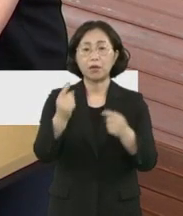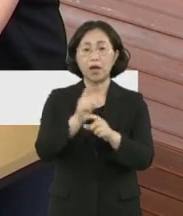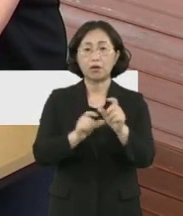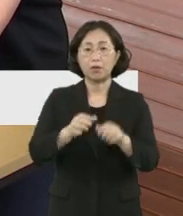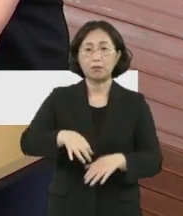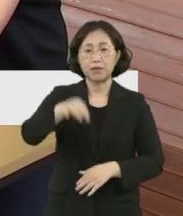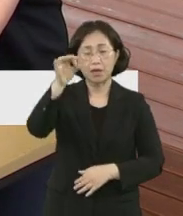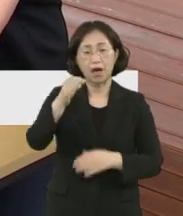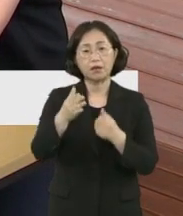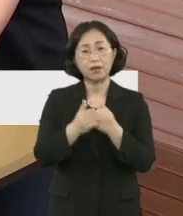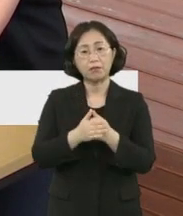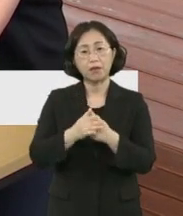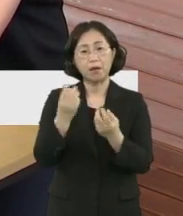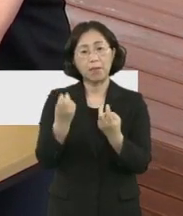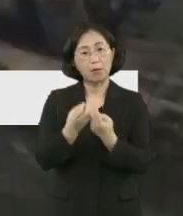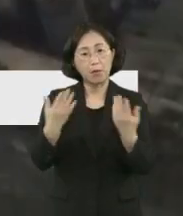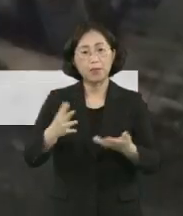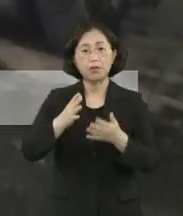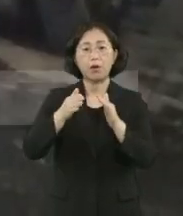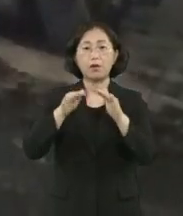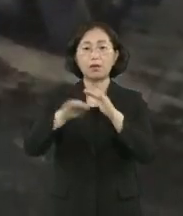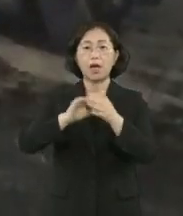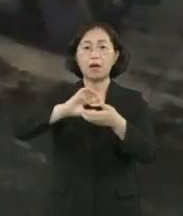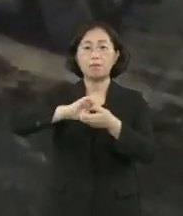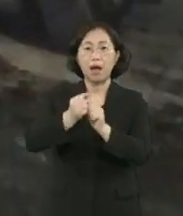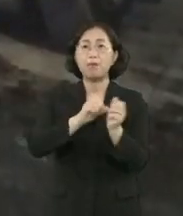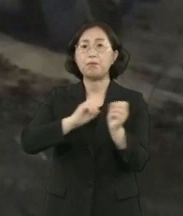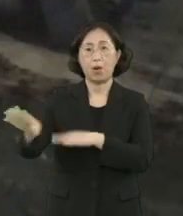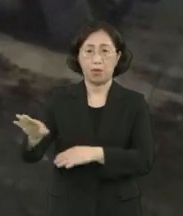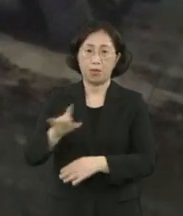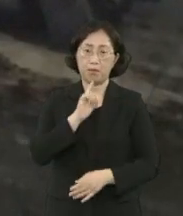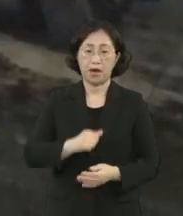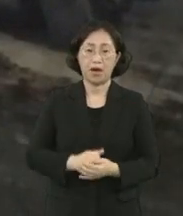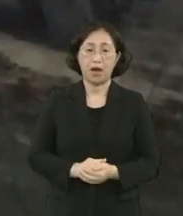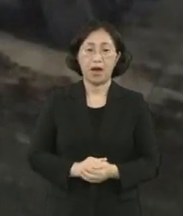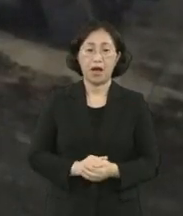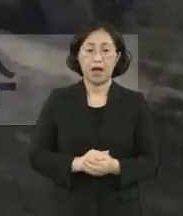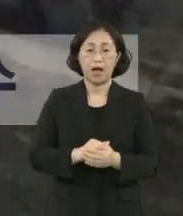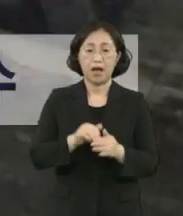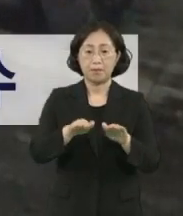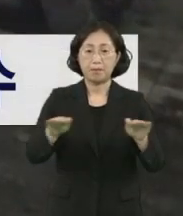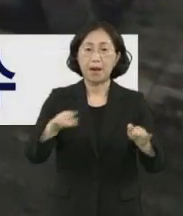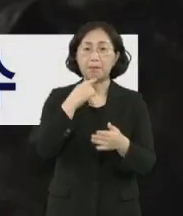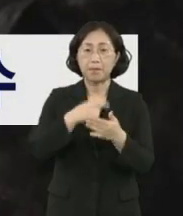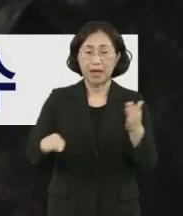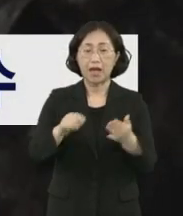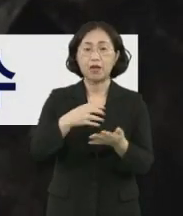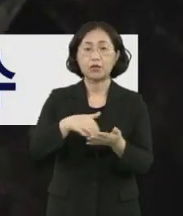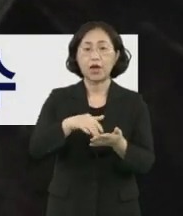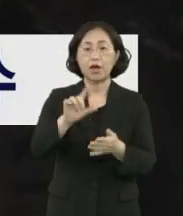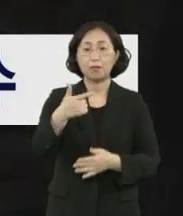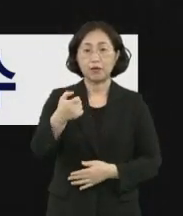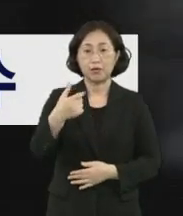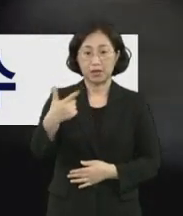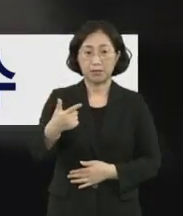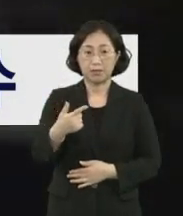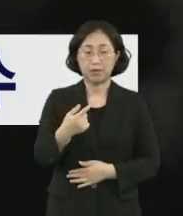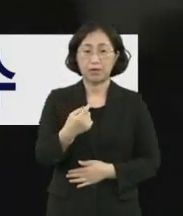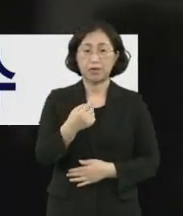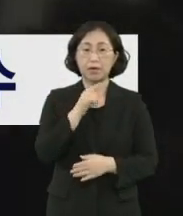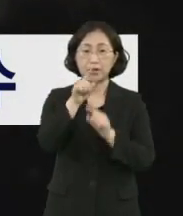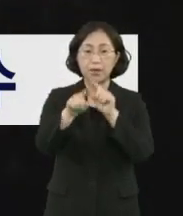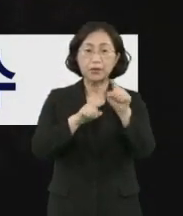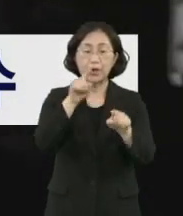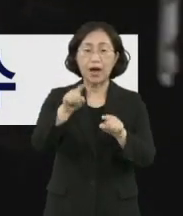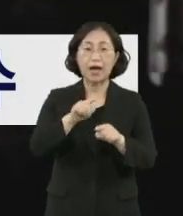없이 폐차를 할 수밖에 없는 상황이 온 거예요. 화재 피해 차량이 666대로 집계됐는데 손해보험 회사에 접수된 피해